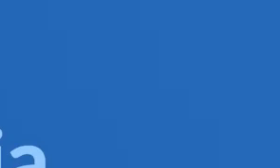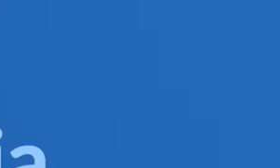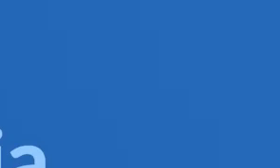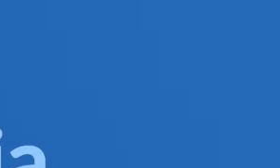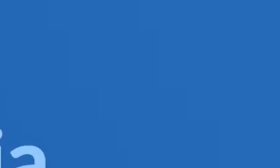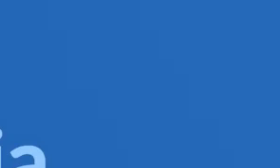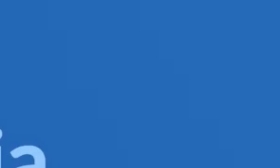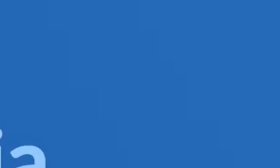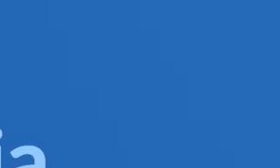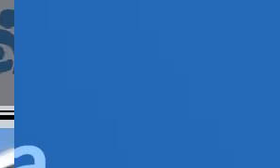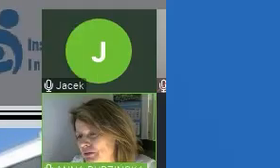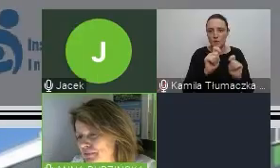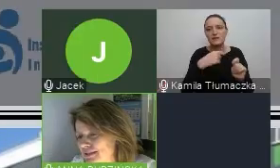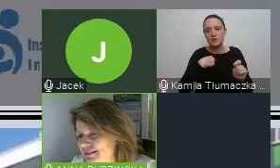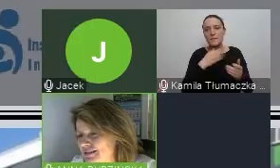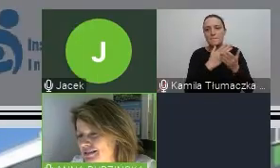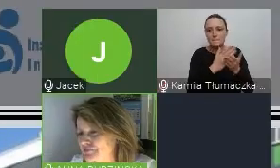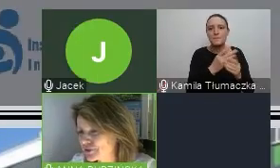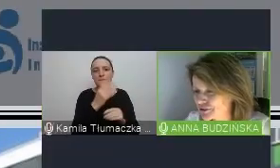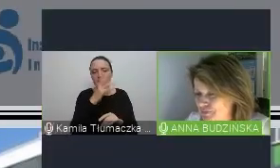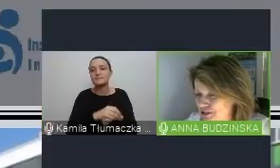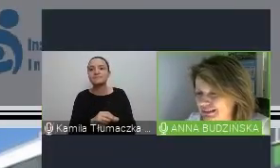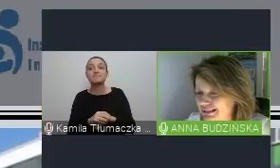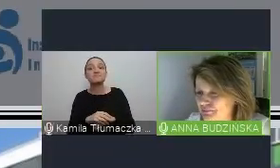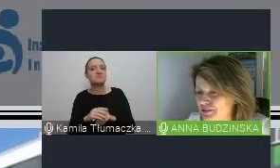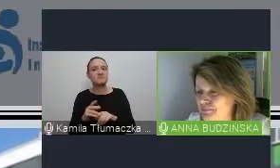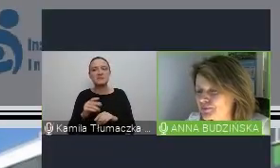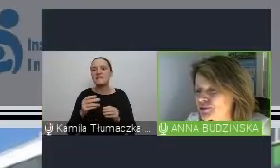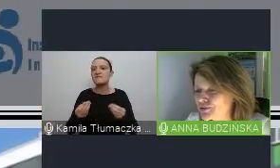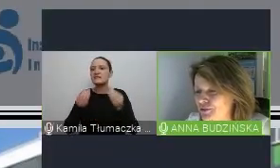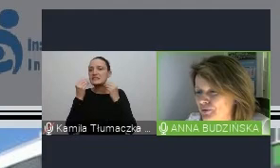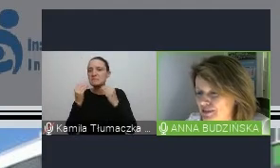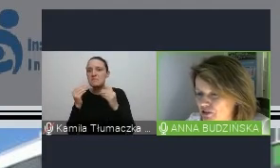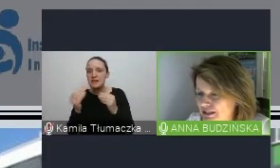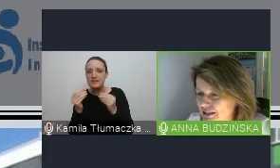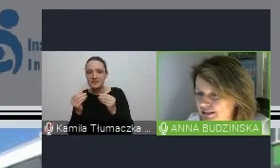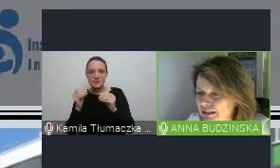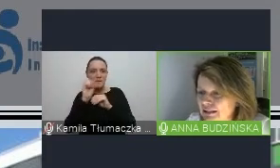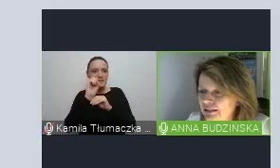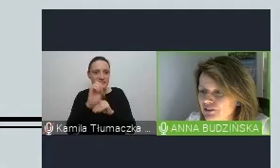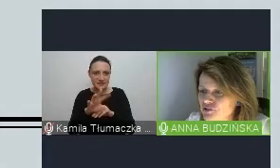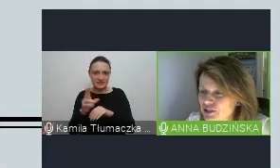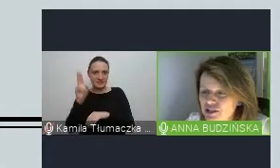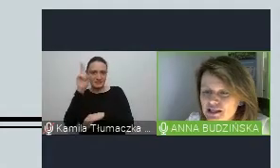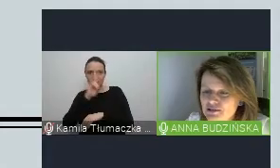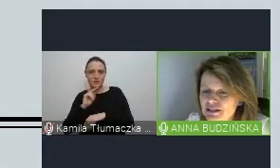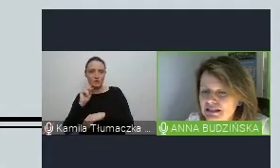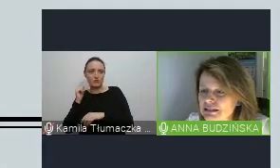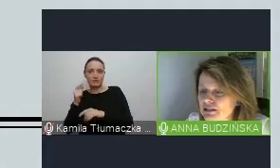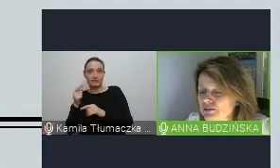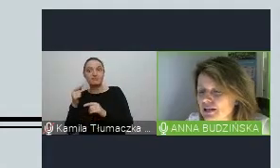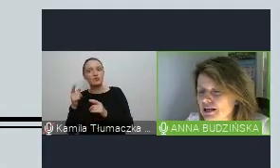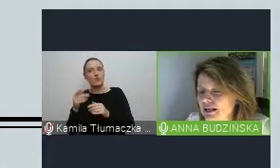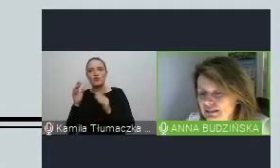Witam Państwa serdecznie. Wspaniała prezentacja mojego poprzednika. Bardzo Panu dziękuję, bo zawsze takie doświadczenia